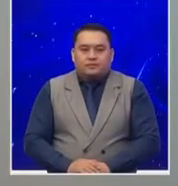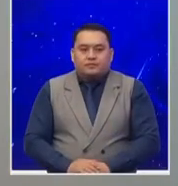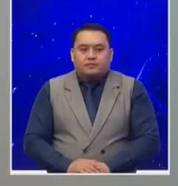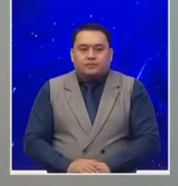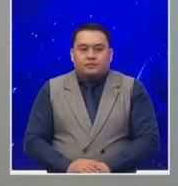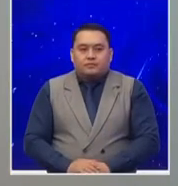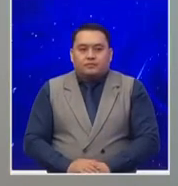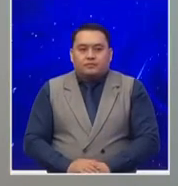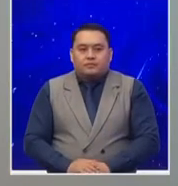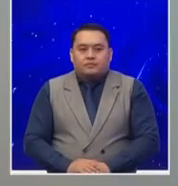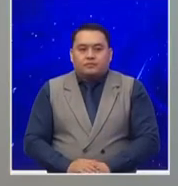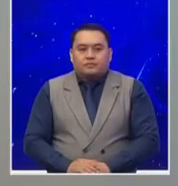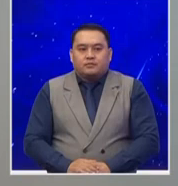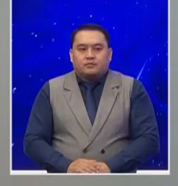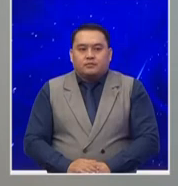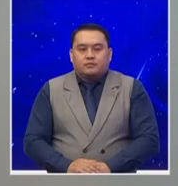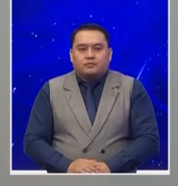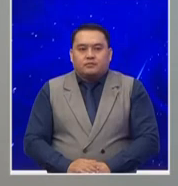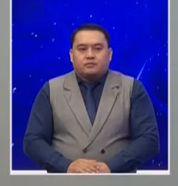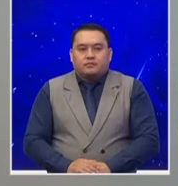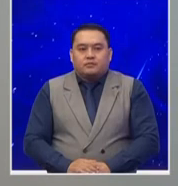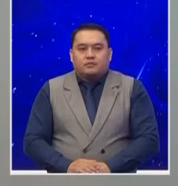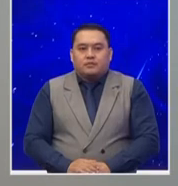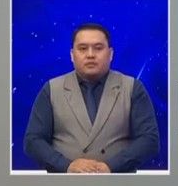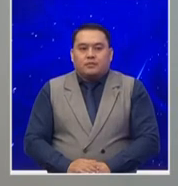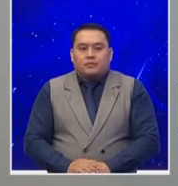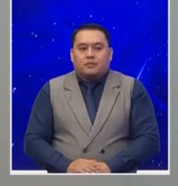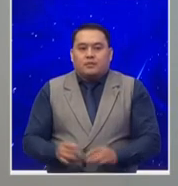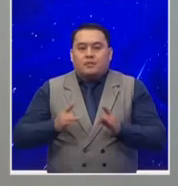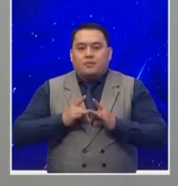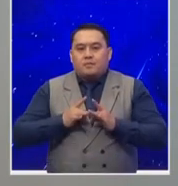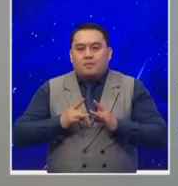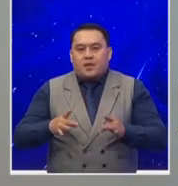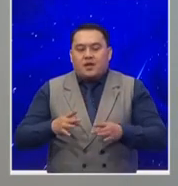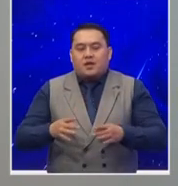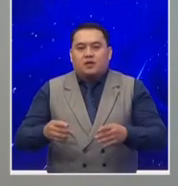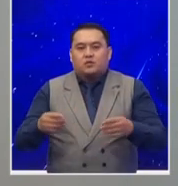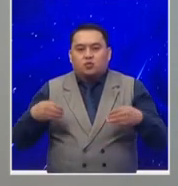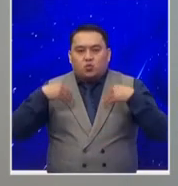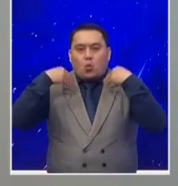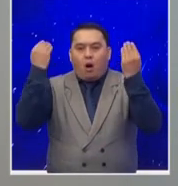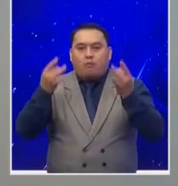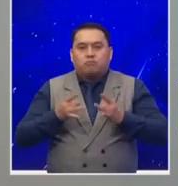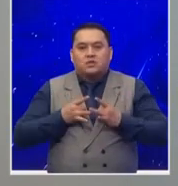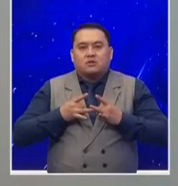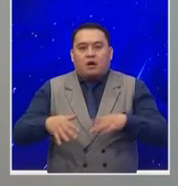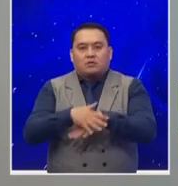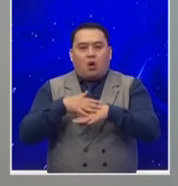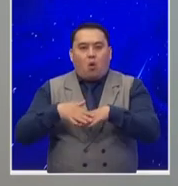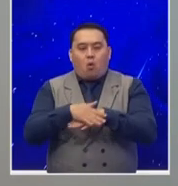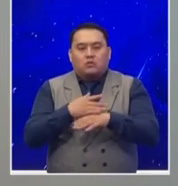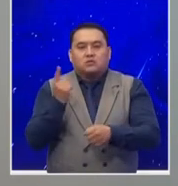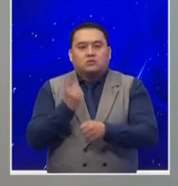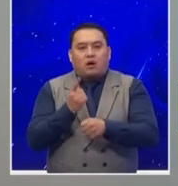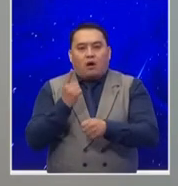Массовых мероприятий, праздничных, торжественных мероприятий или памятных. Дегенмен мерекелік кештер, той, туған күн сындыларға рұқсат жоқ. Яғни